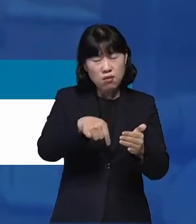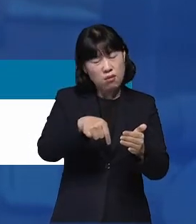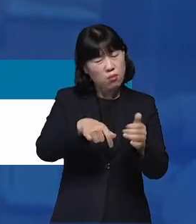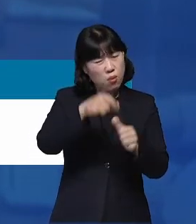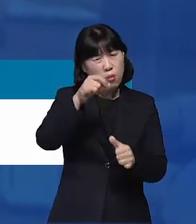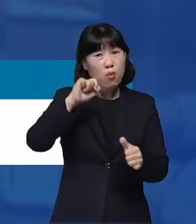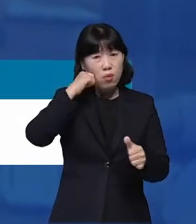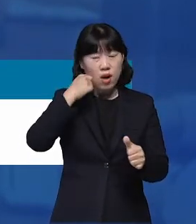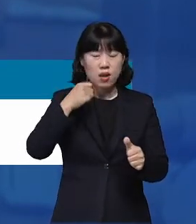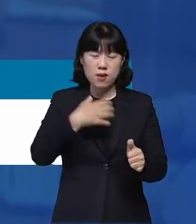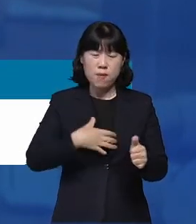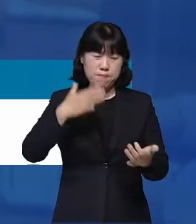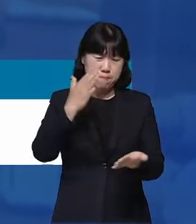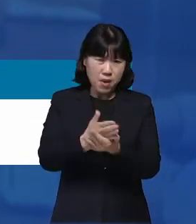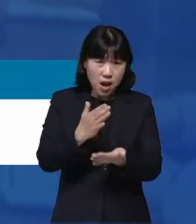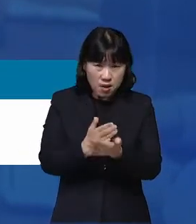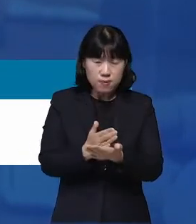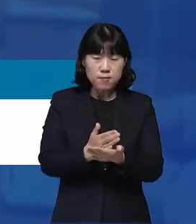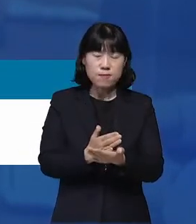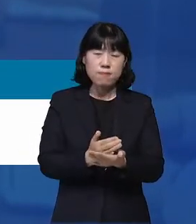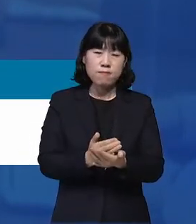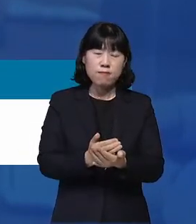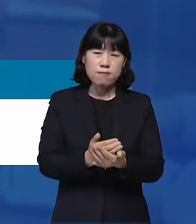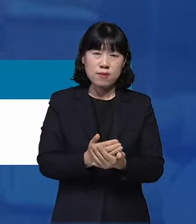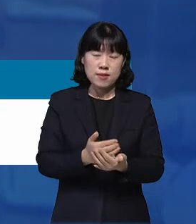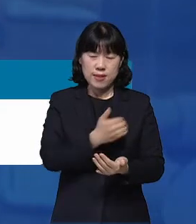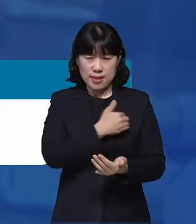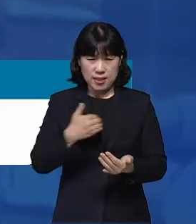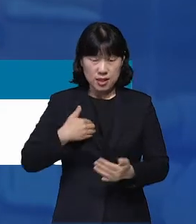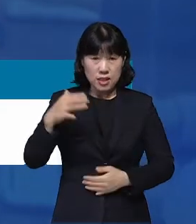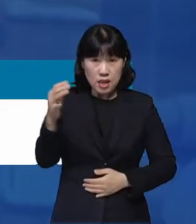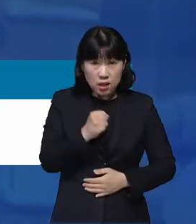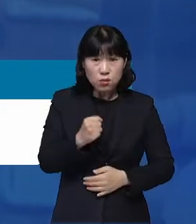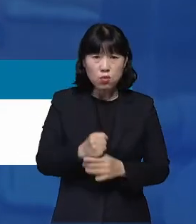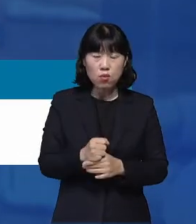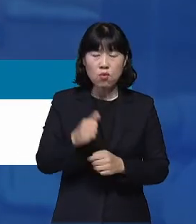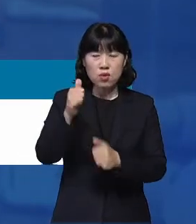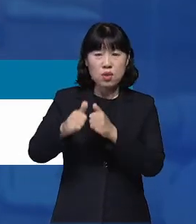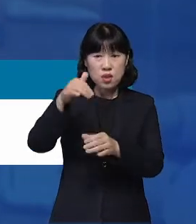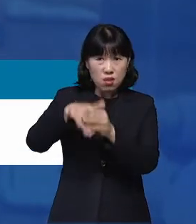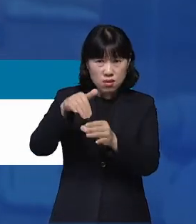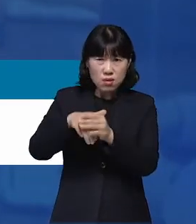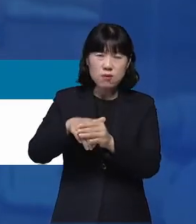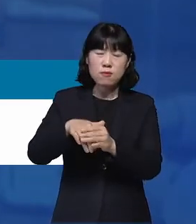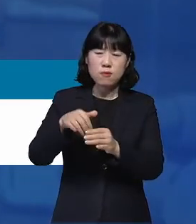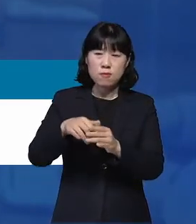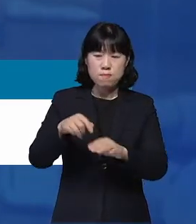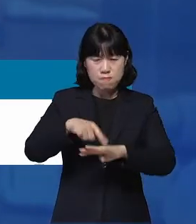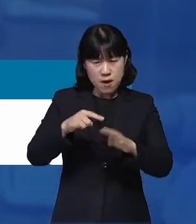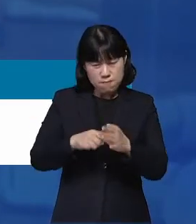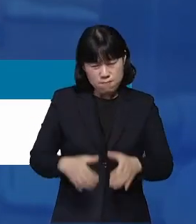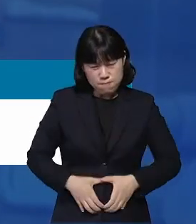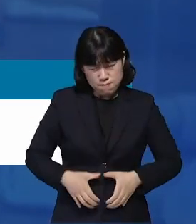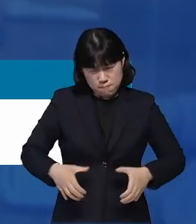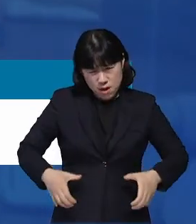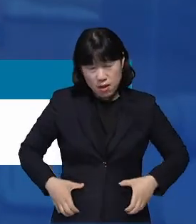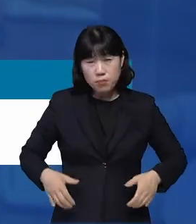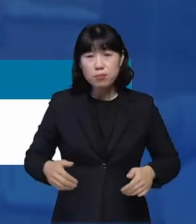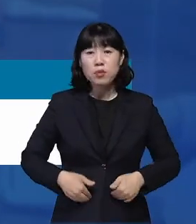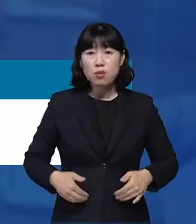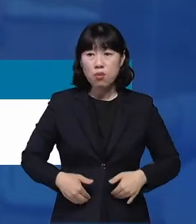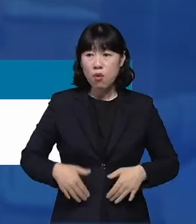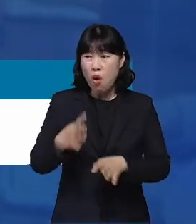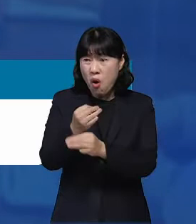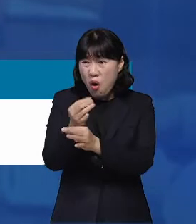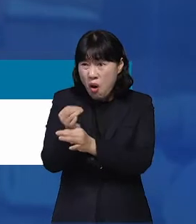걱정하지 말고 자식만 가지고 좀 3개 해보죠 그리고 쿨하게 경선을 좀 하고 정치를 좀 대국적으로 해야죠 계속해서 이렇게 경선